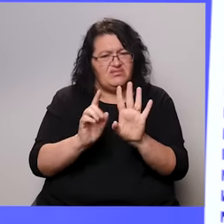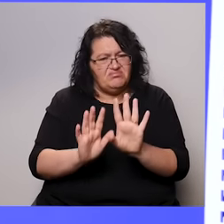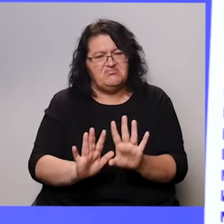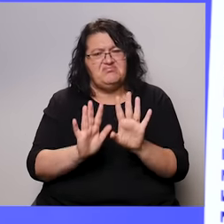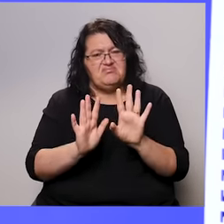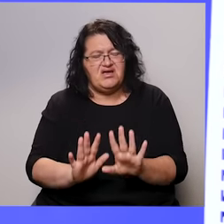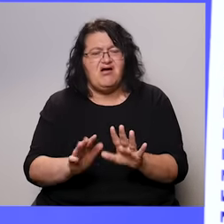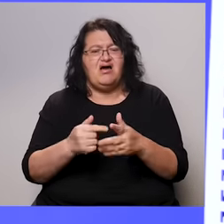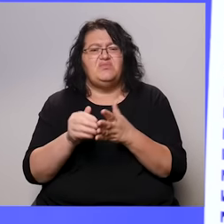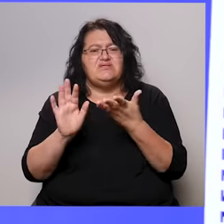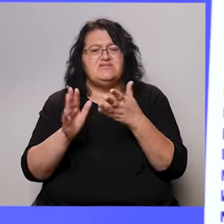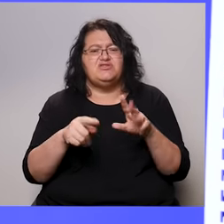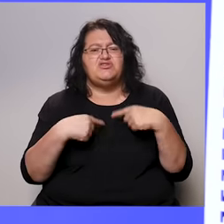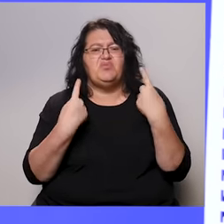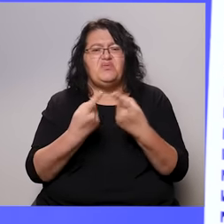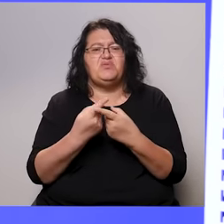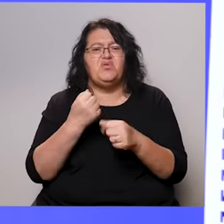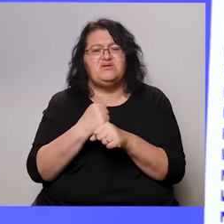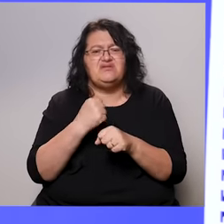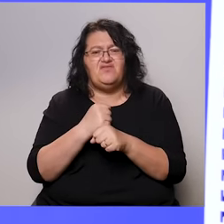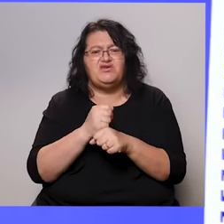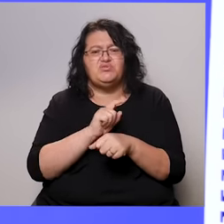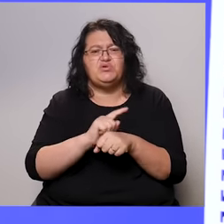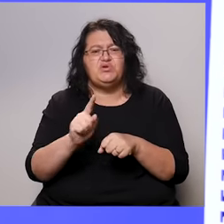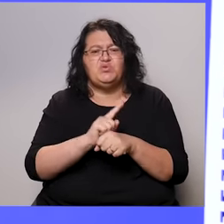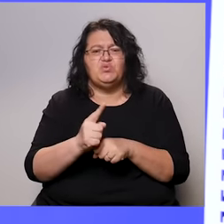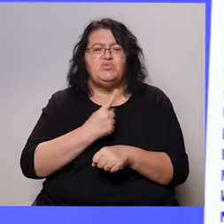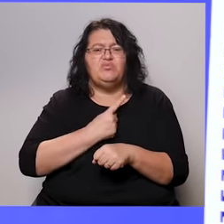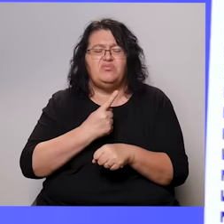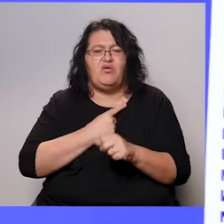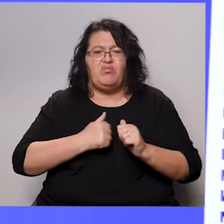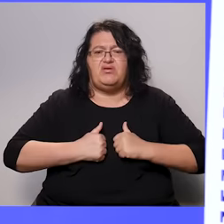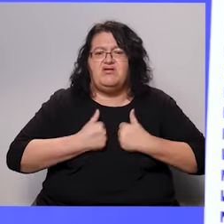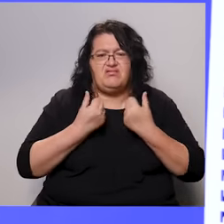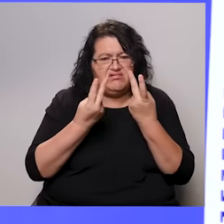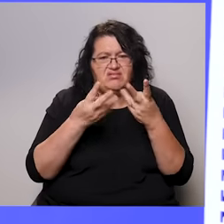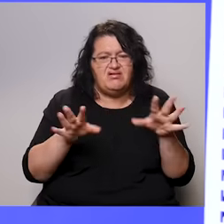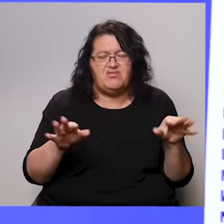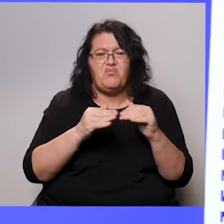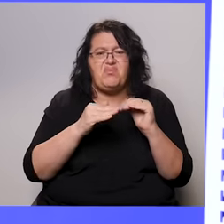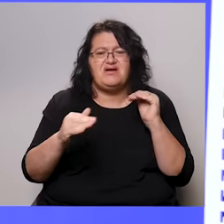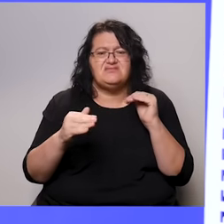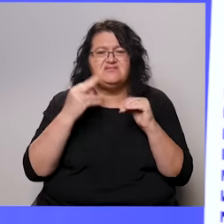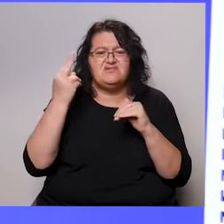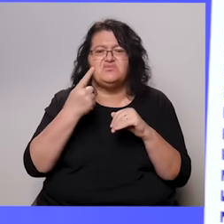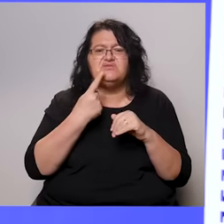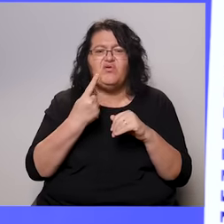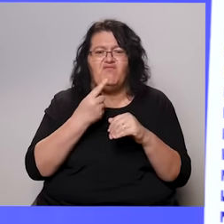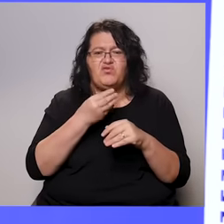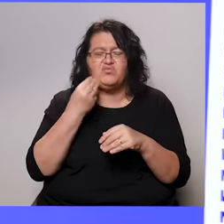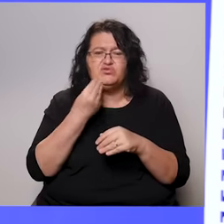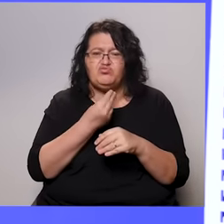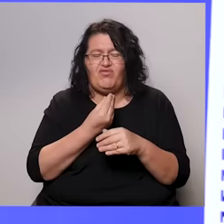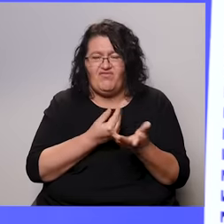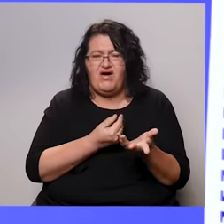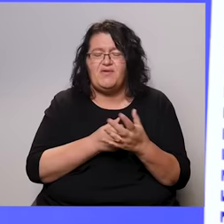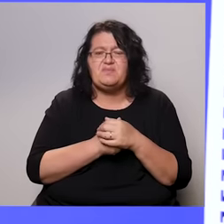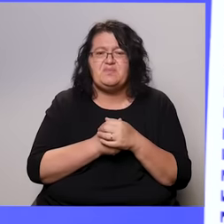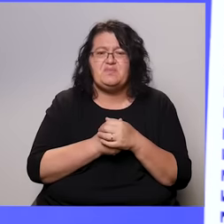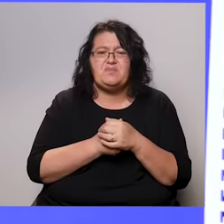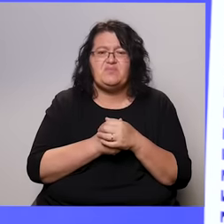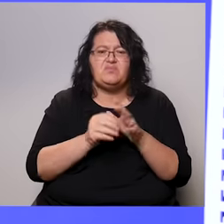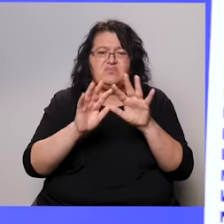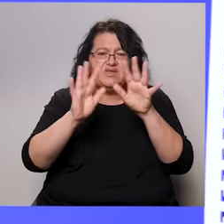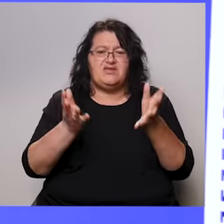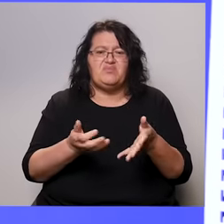înainte și să începem noi să facem anumite lucruri din propria noastră râvnă, bazați că Dumnezeu ne-a vorbit ceva. Închid